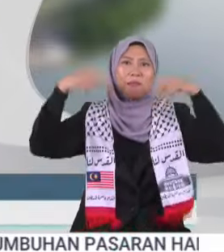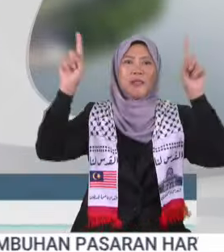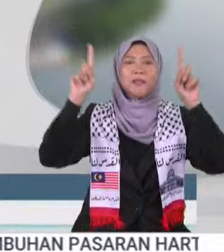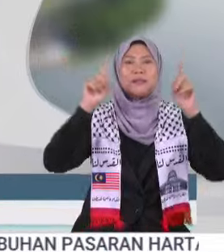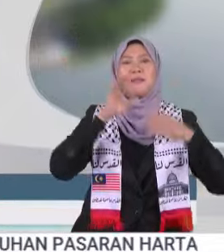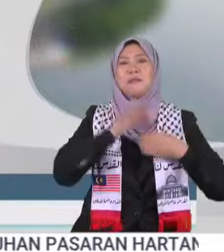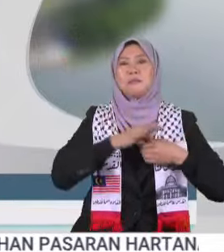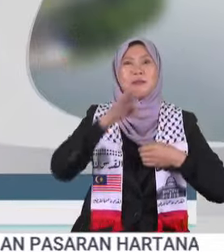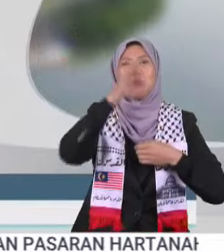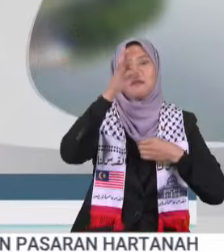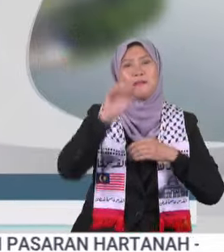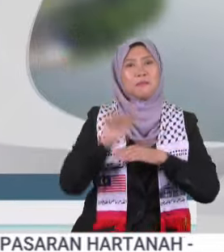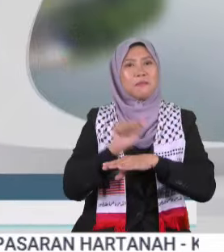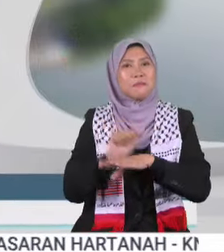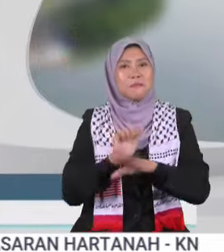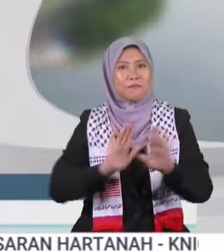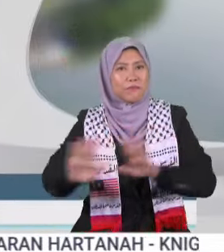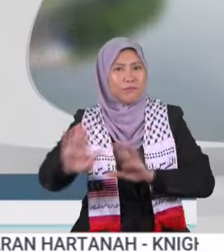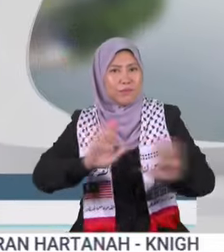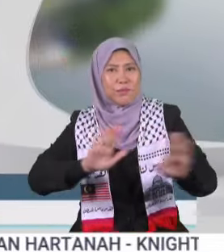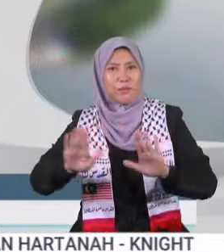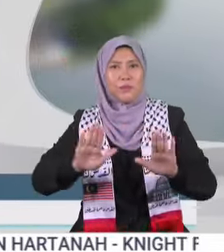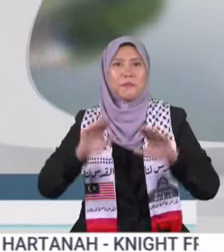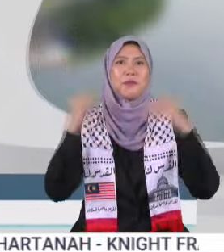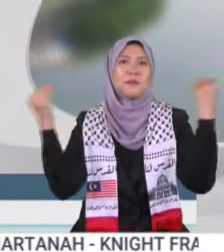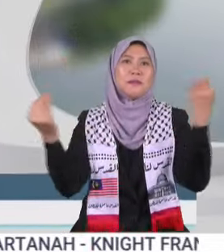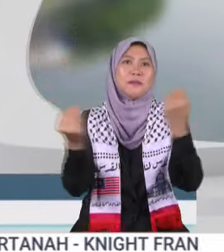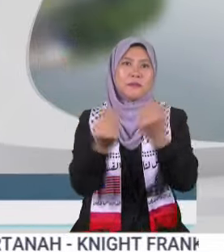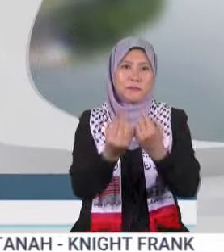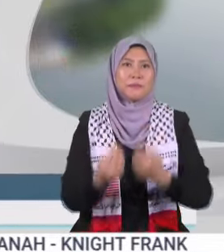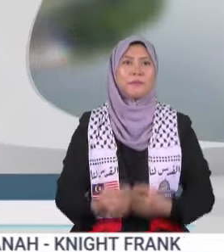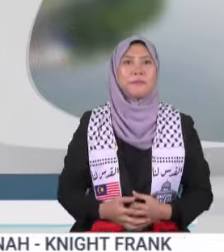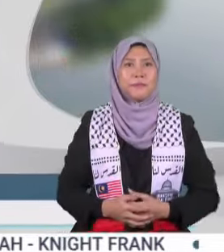semangat dan amalan toleransi dalam kalangan